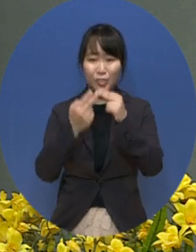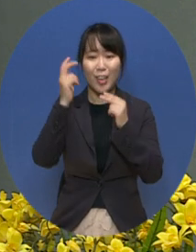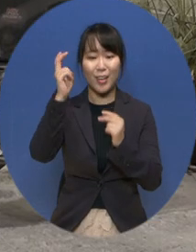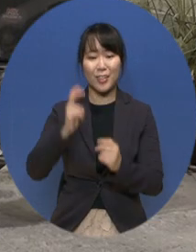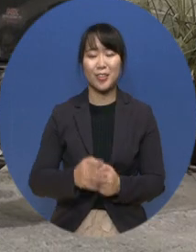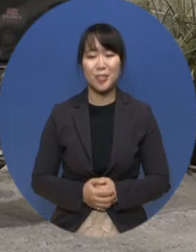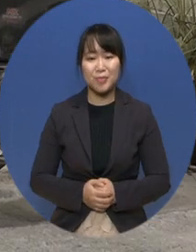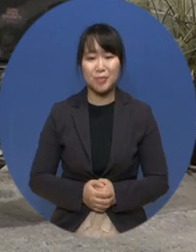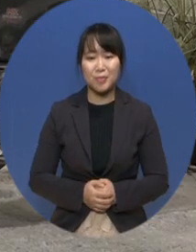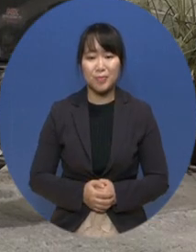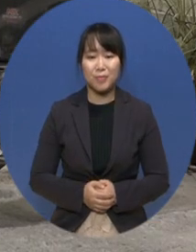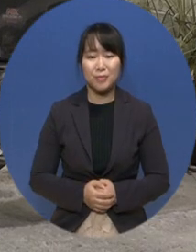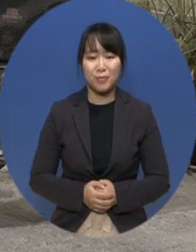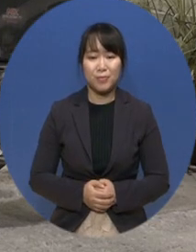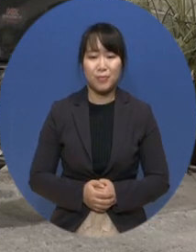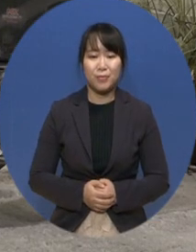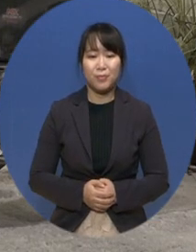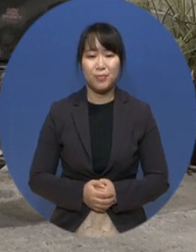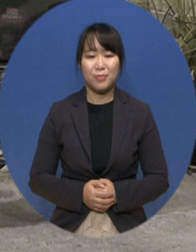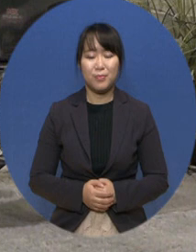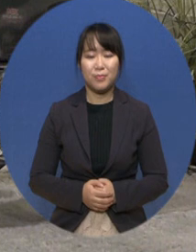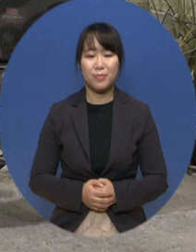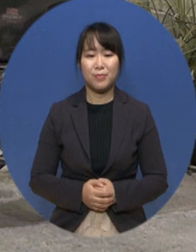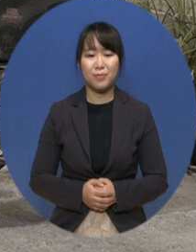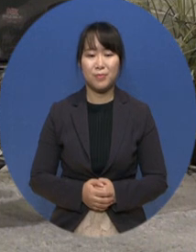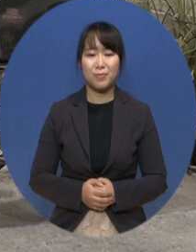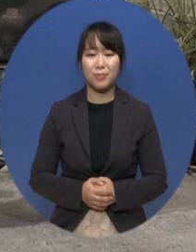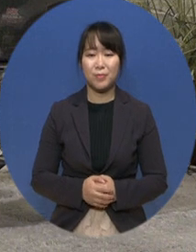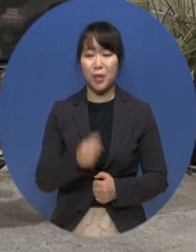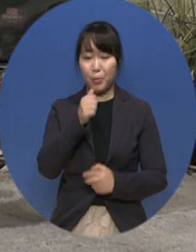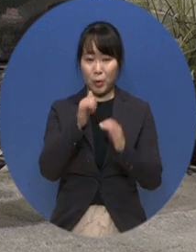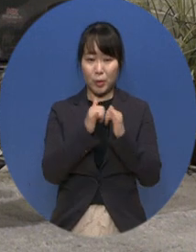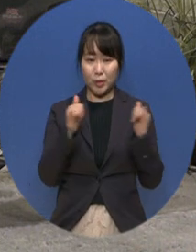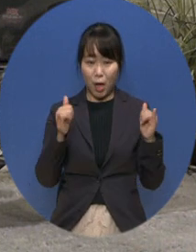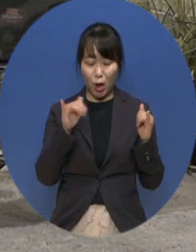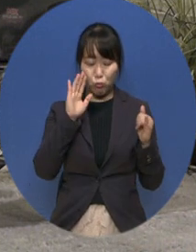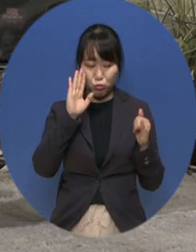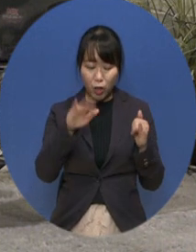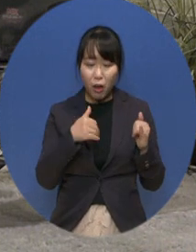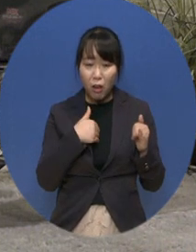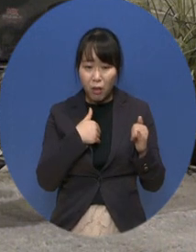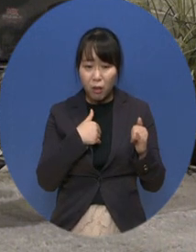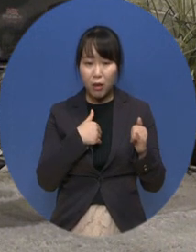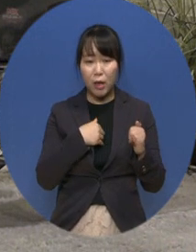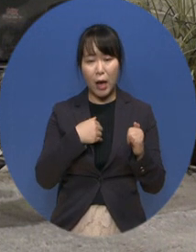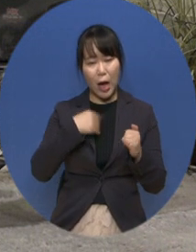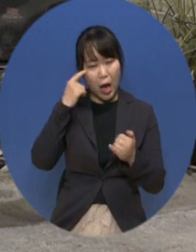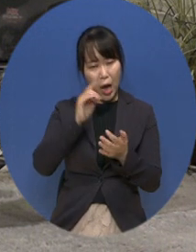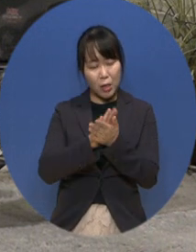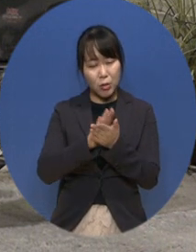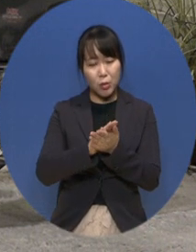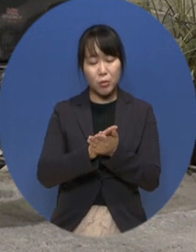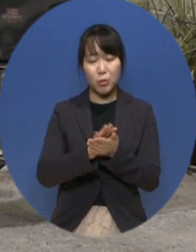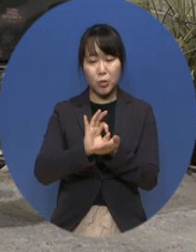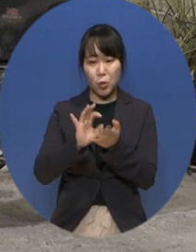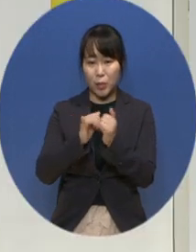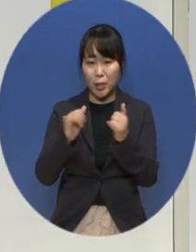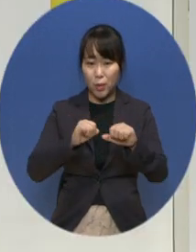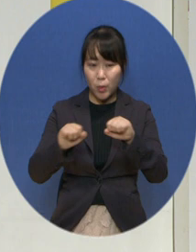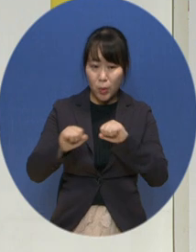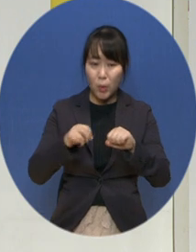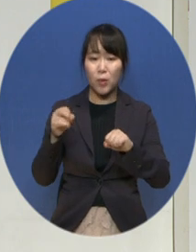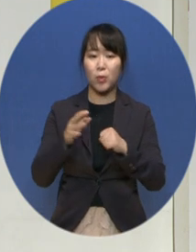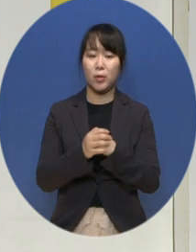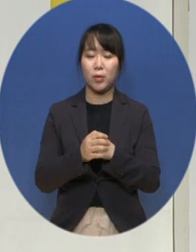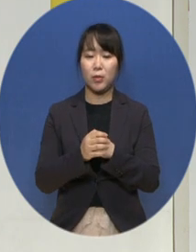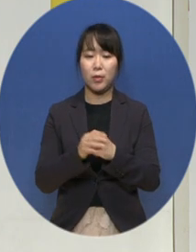예 어 그러니까 이제 표 4 되고 나서도 예 제가 자청해서 소비자 운동이다 된다 4